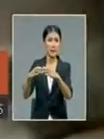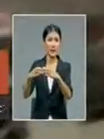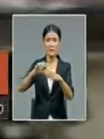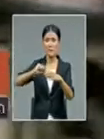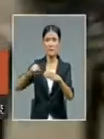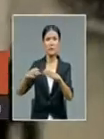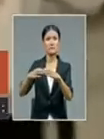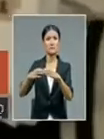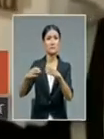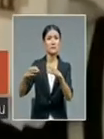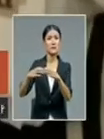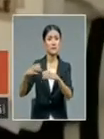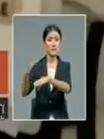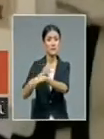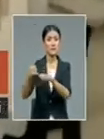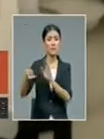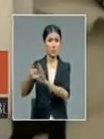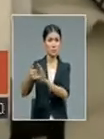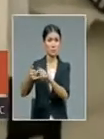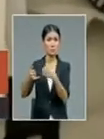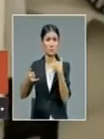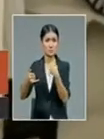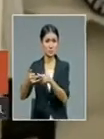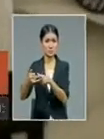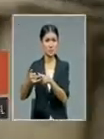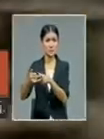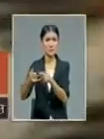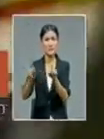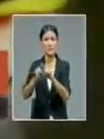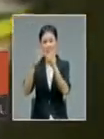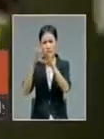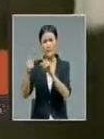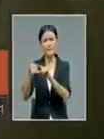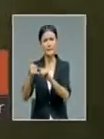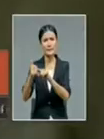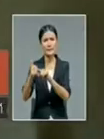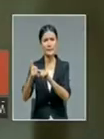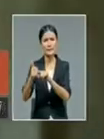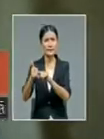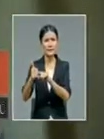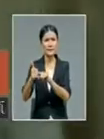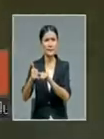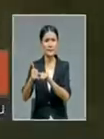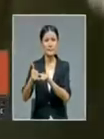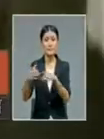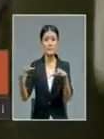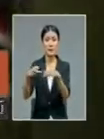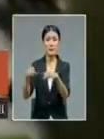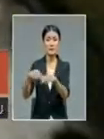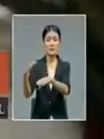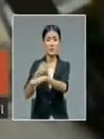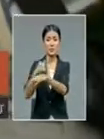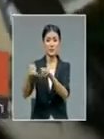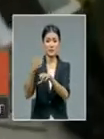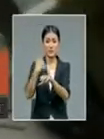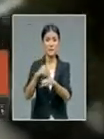ออยู่ตรงกันข้ามเป็นแนวคิดของ2ด้านหรือว่าแนวคิดอนุรักษ์นิยมนั่นเองค่ะเขาได้มีการในพรรคนี้เนี่ยมีการลงชิงชัยเลือ